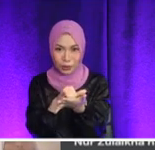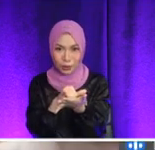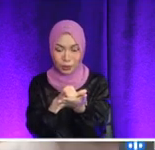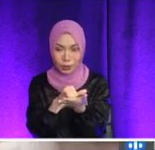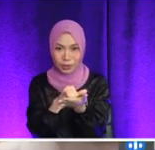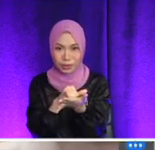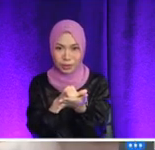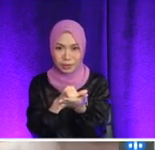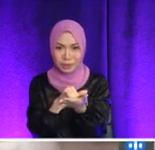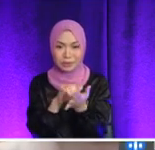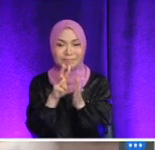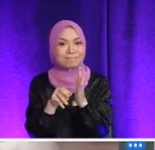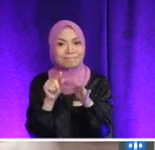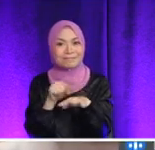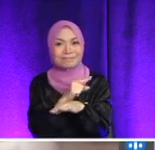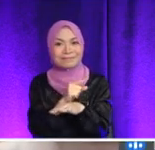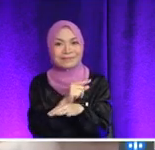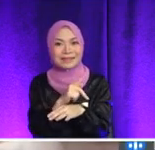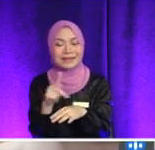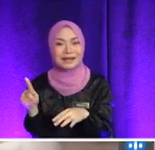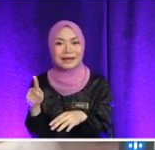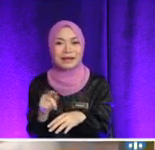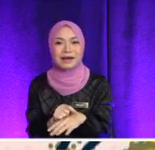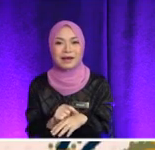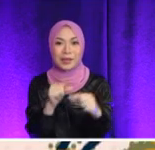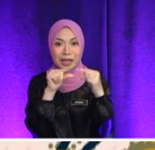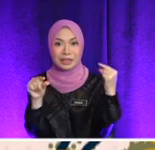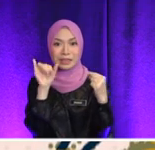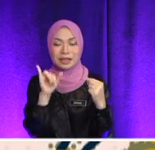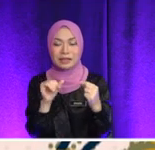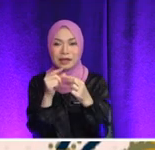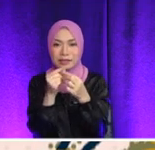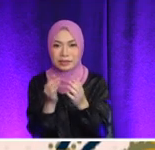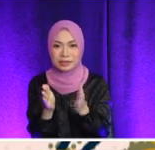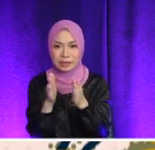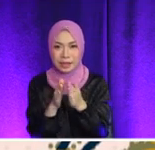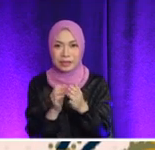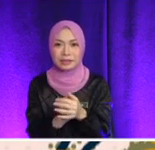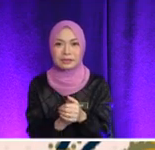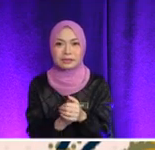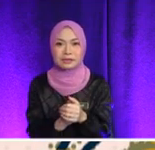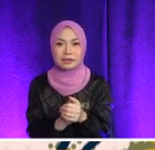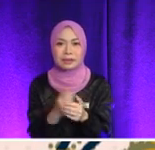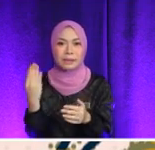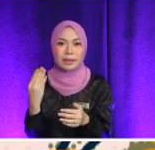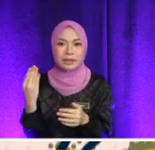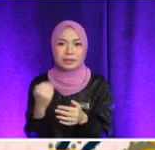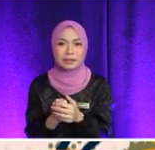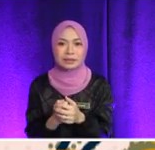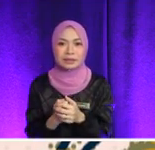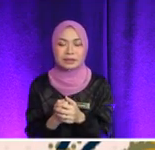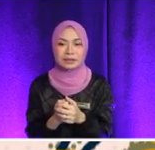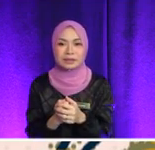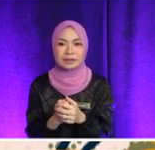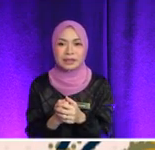yang sederhana tidak terlalu tebal dan tidak terlalu nipis oke tanya Aqila bocah yang menghasilkan